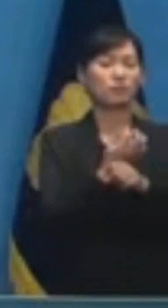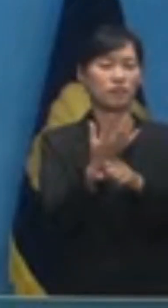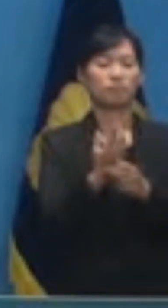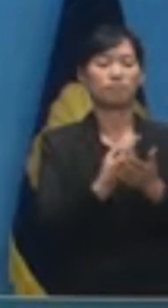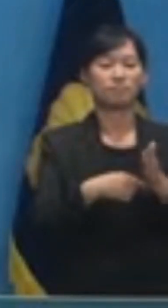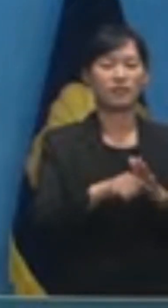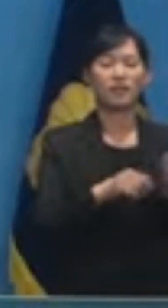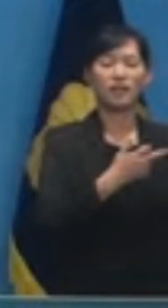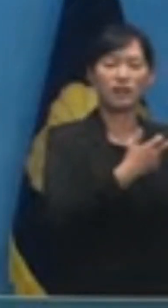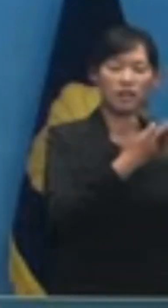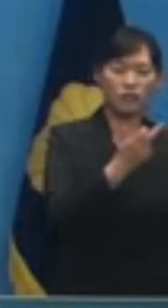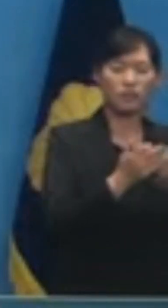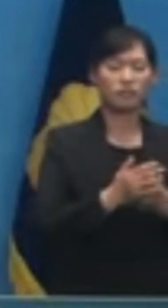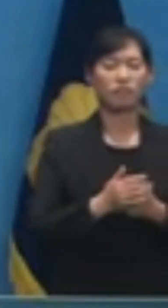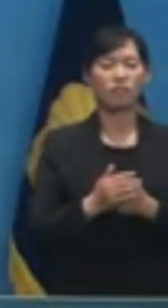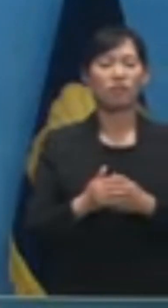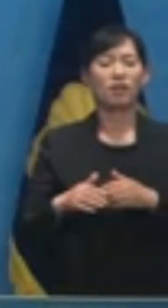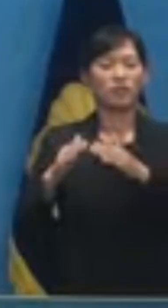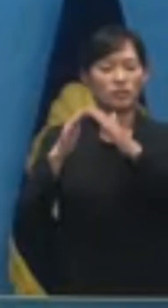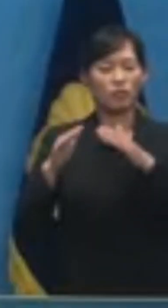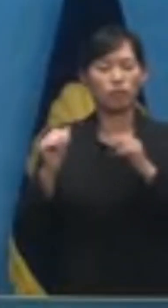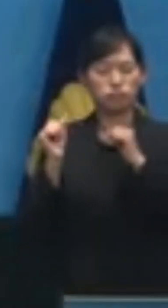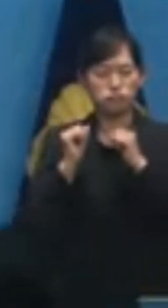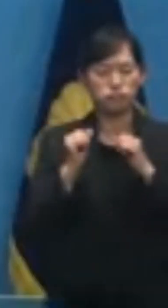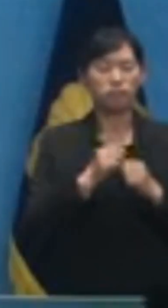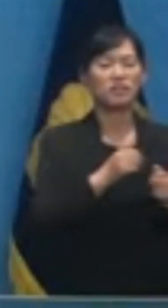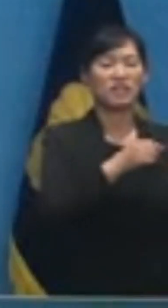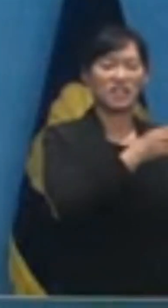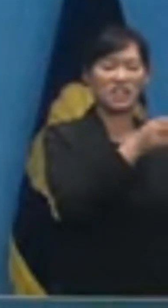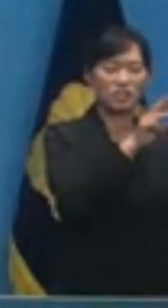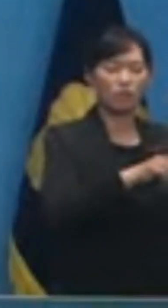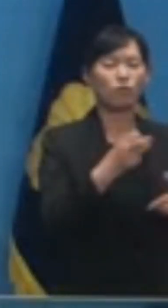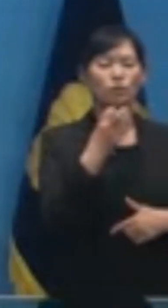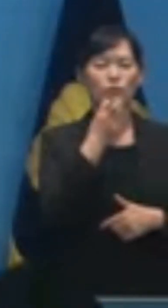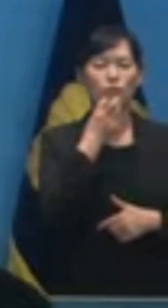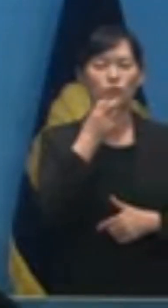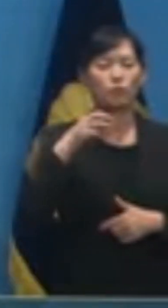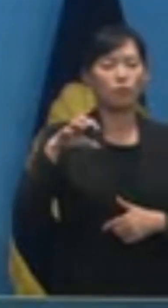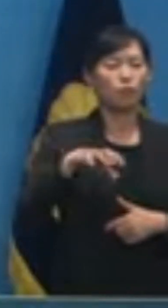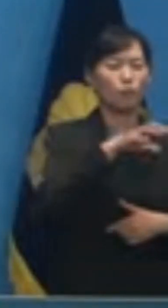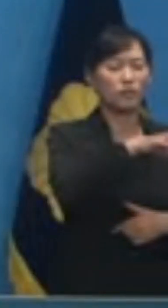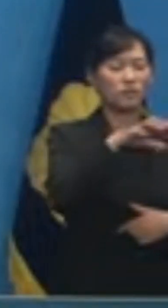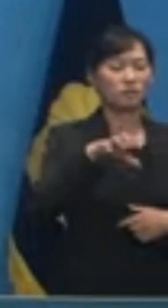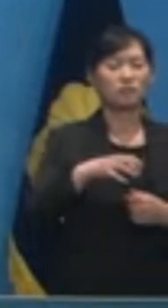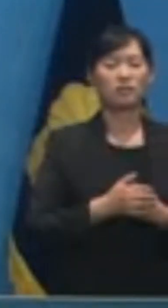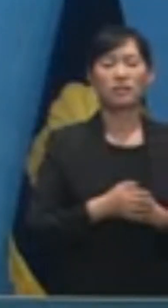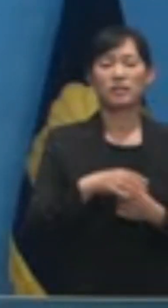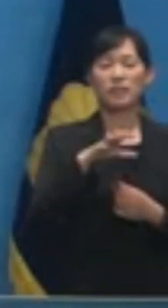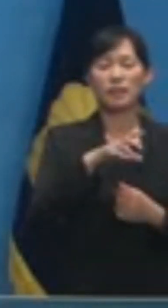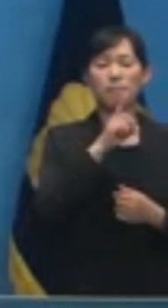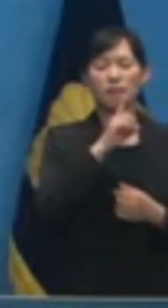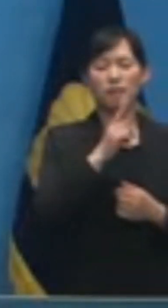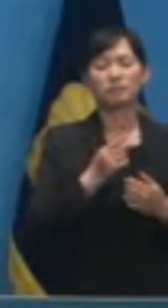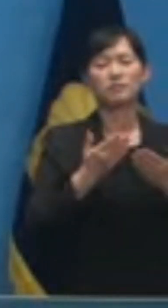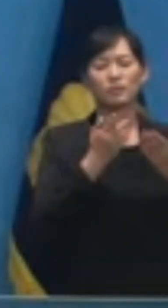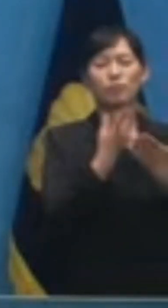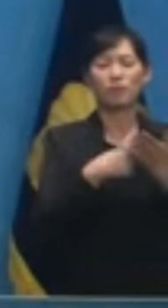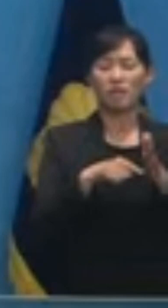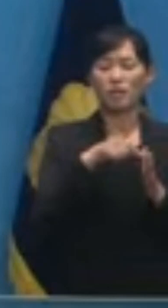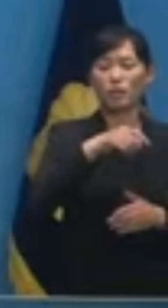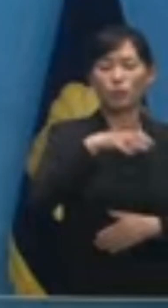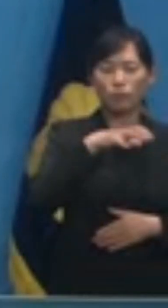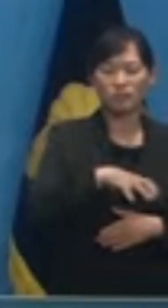강원에서 전북과 부산, 인천과 서울, 전국 곳곳에서 현장의 목소리를 전달하기 위해 이